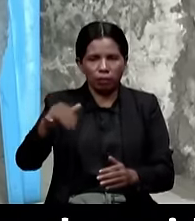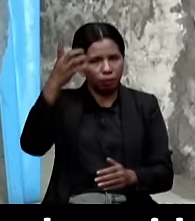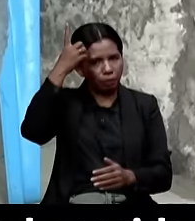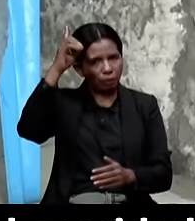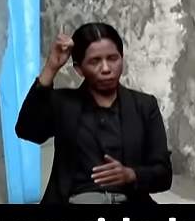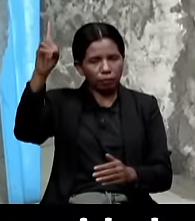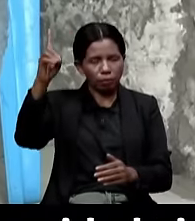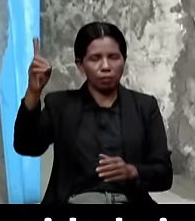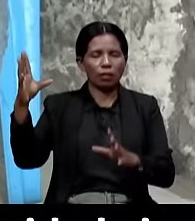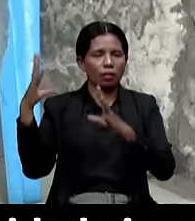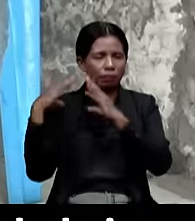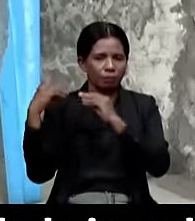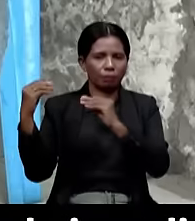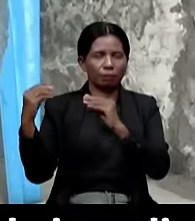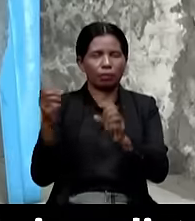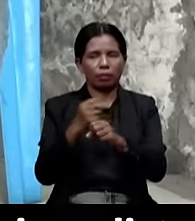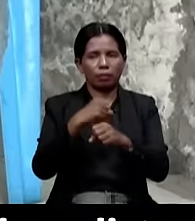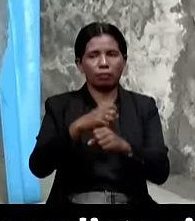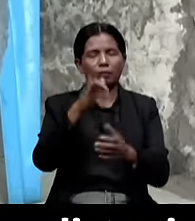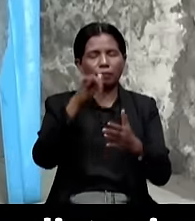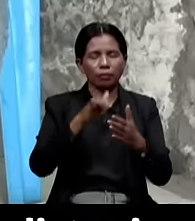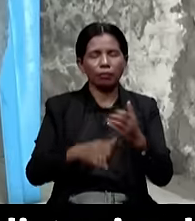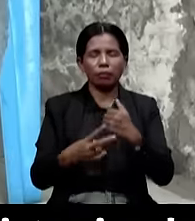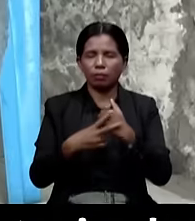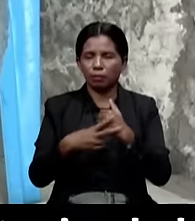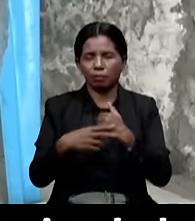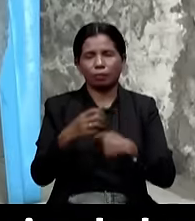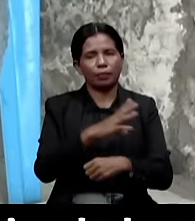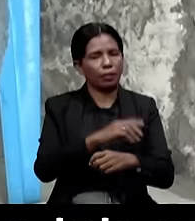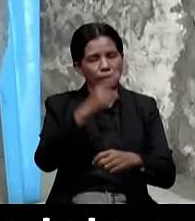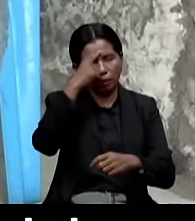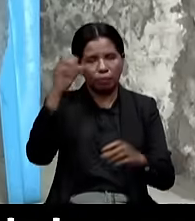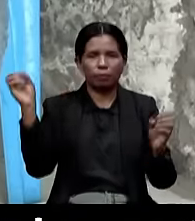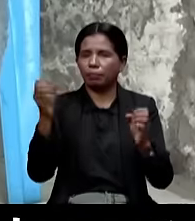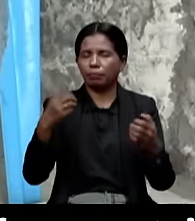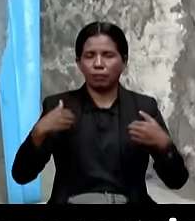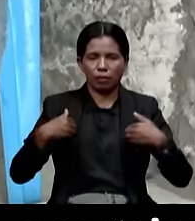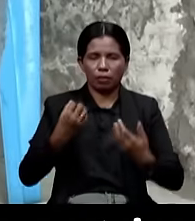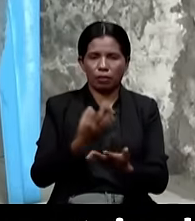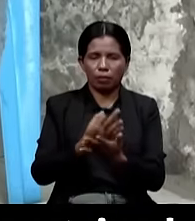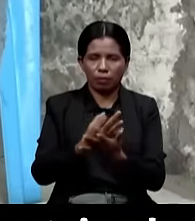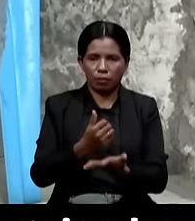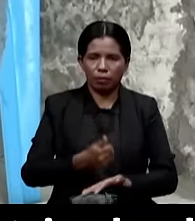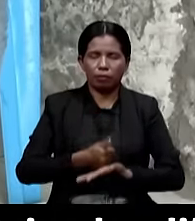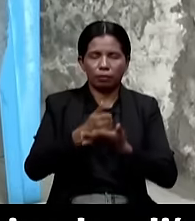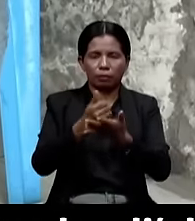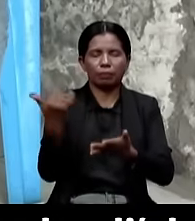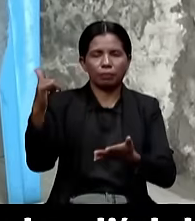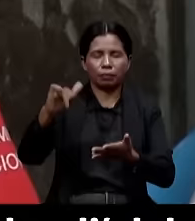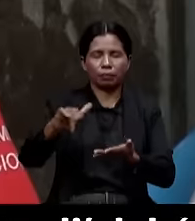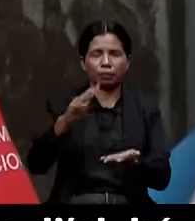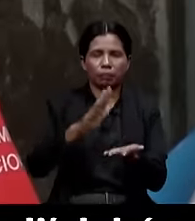no esperanza ni, halot meting tamba la iha financeiro, hodi bele facilita sirani